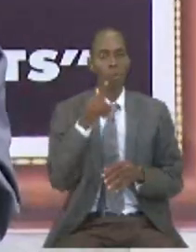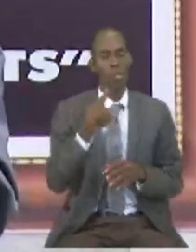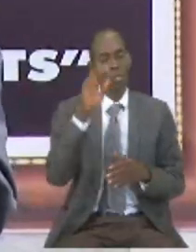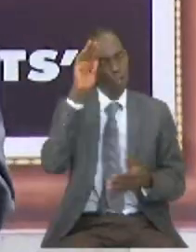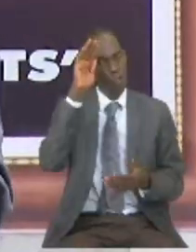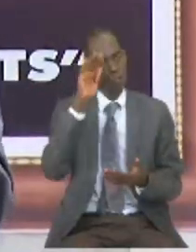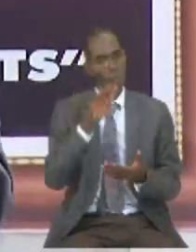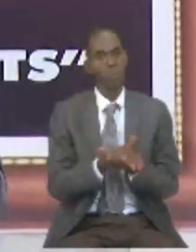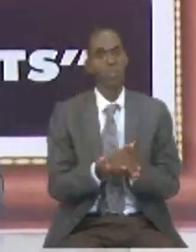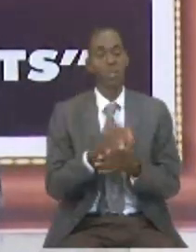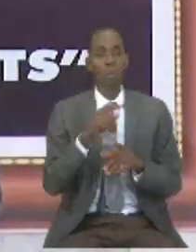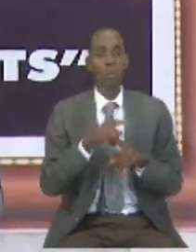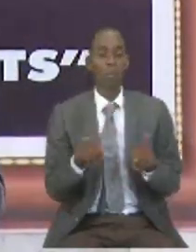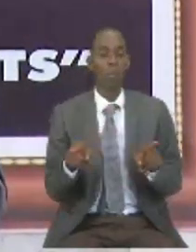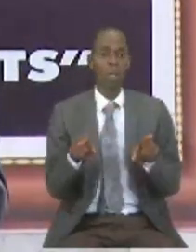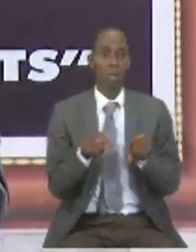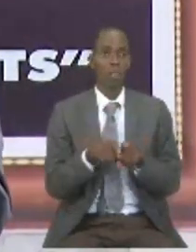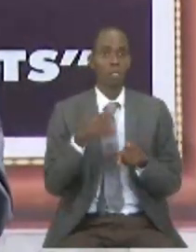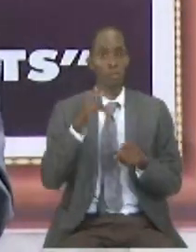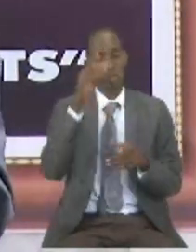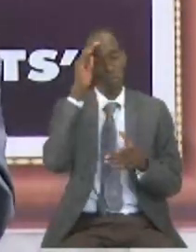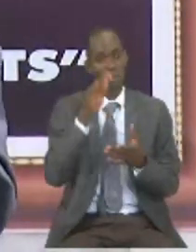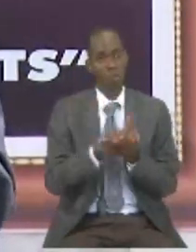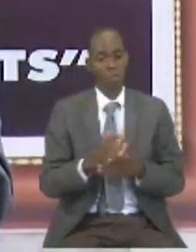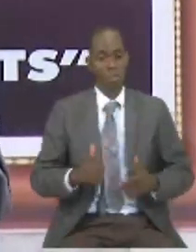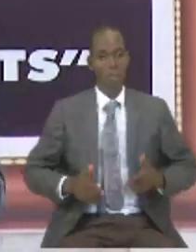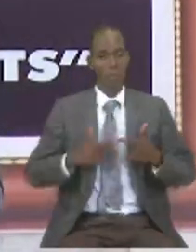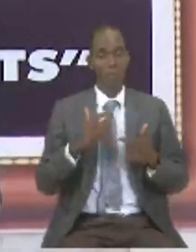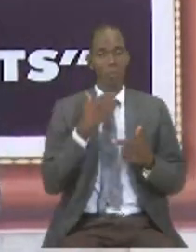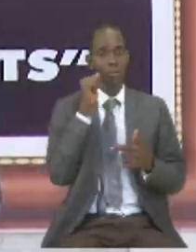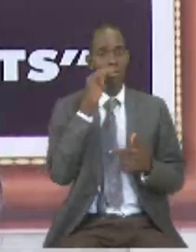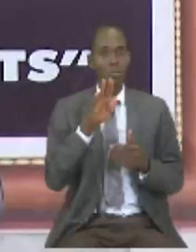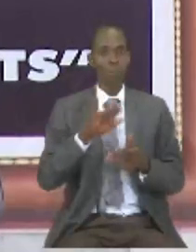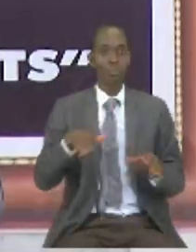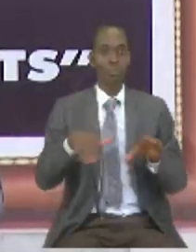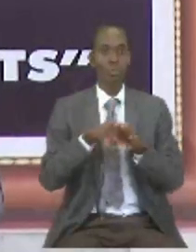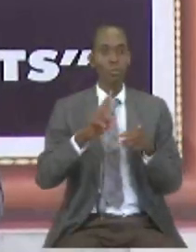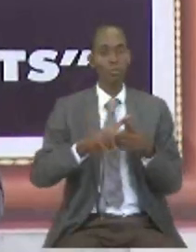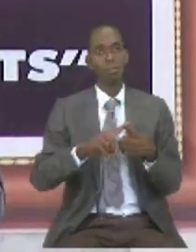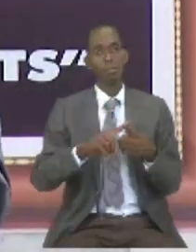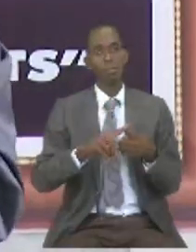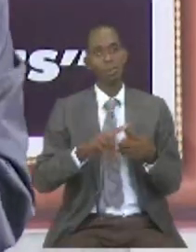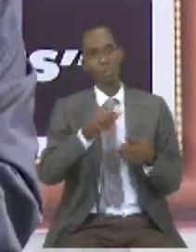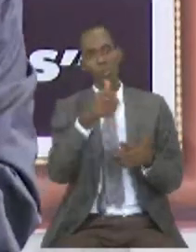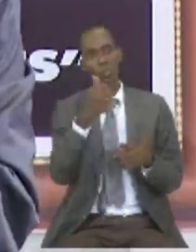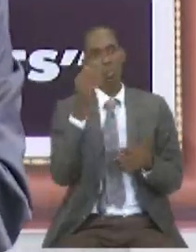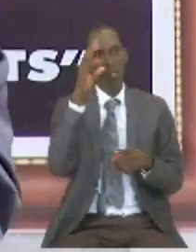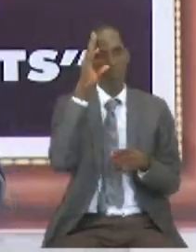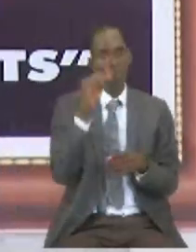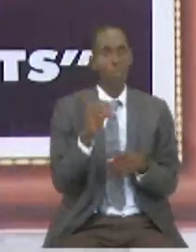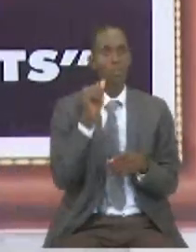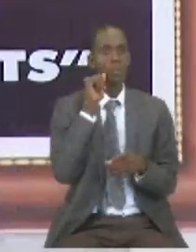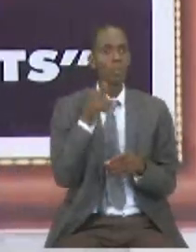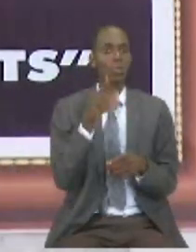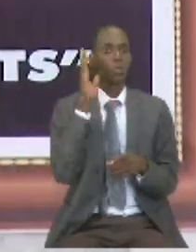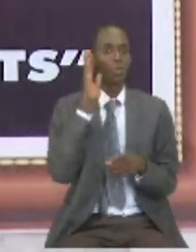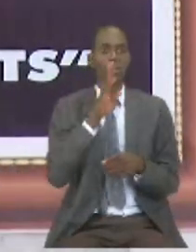du vivant de son mari. Elle devient la femme d'un autre. Elle sera appelée